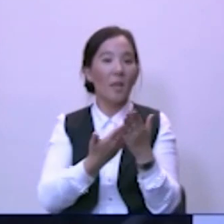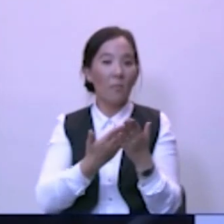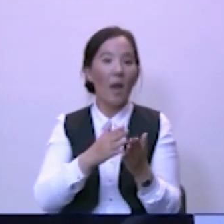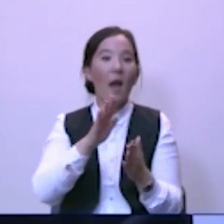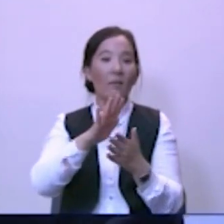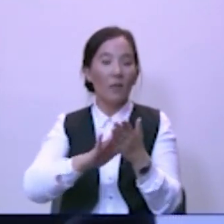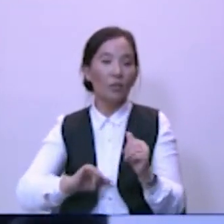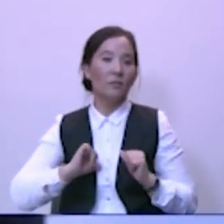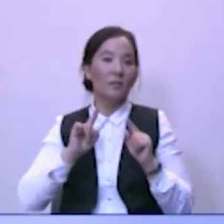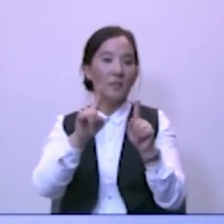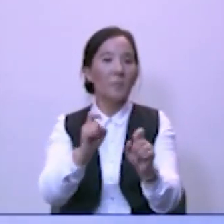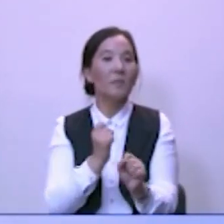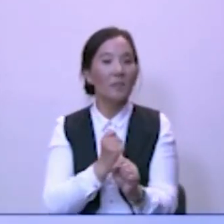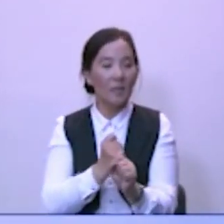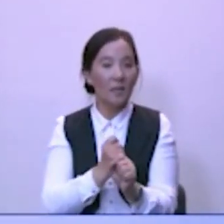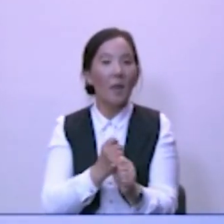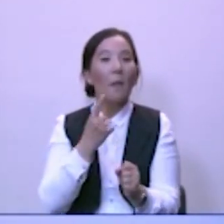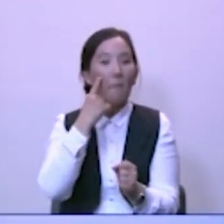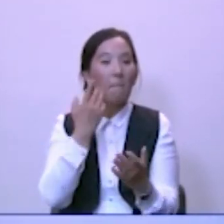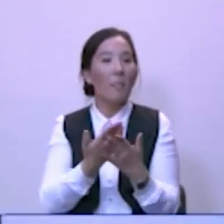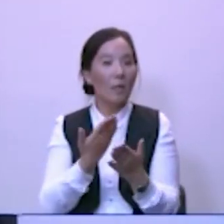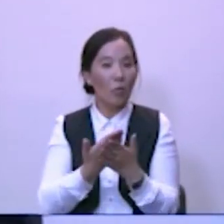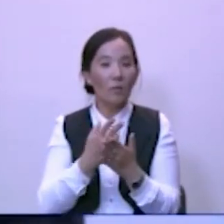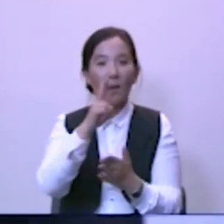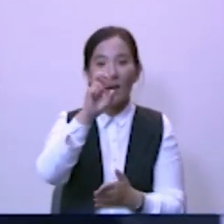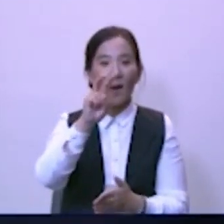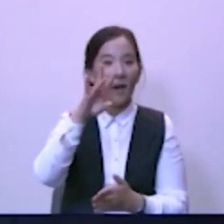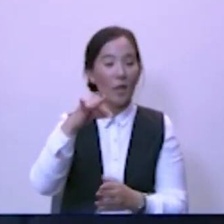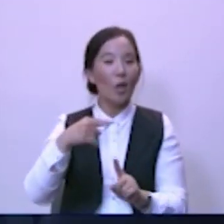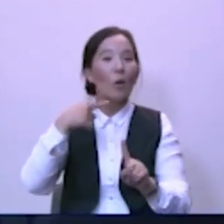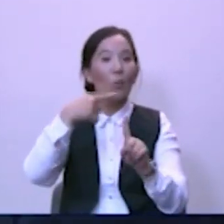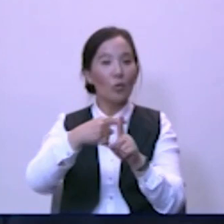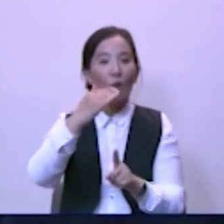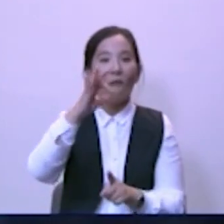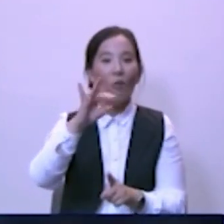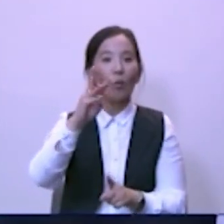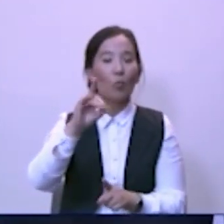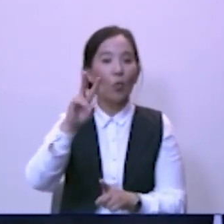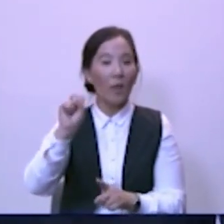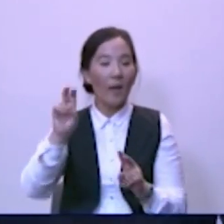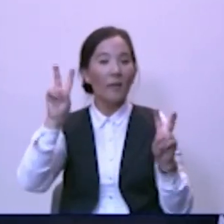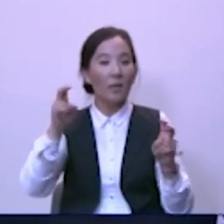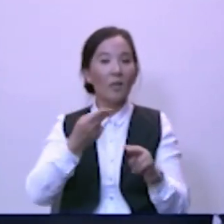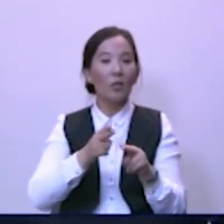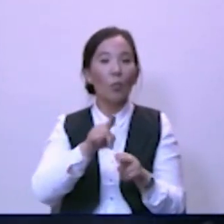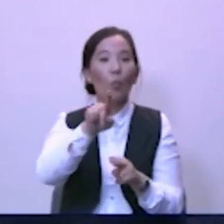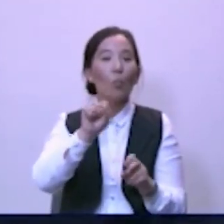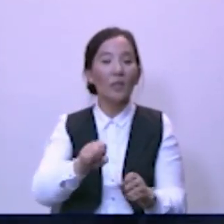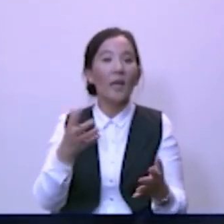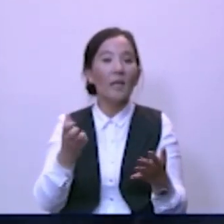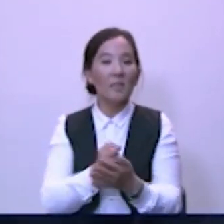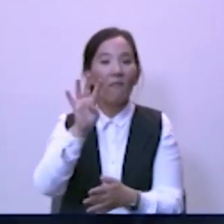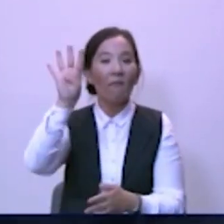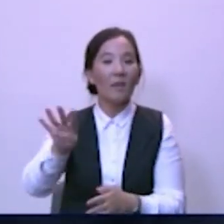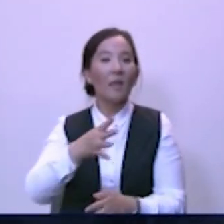сделаете сами предположим калий плюс формула соляной кислоты вы можете найти в таблице